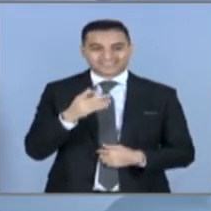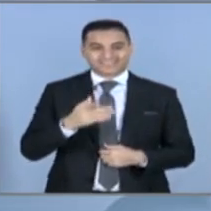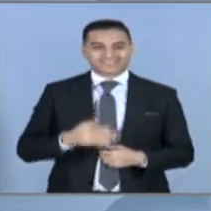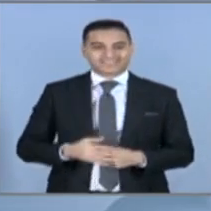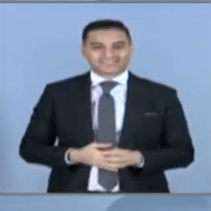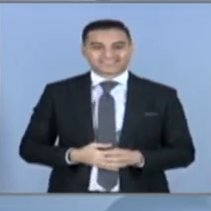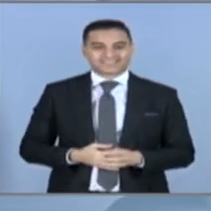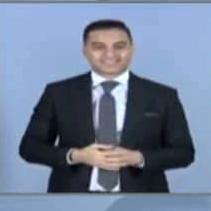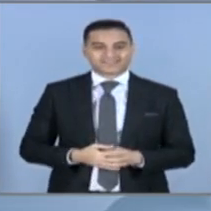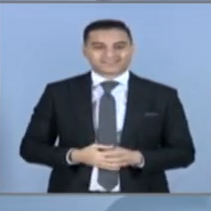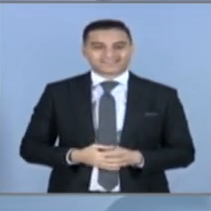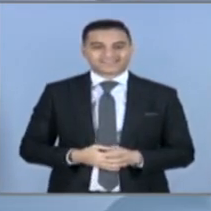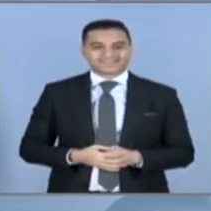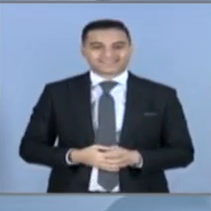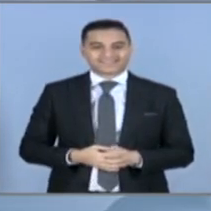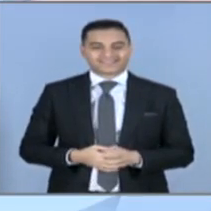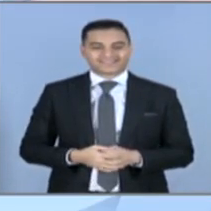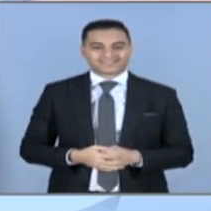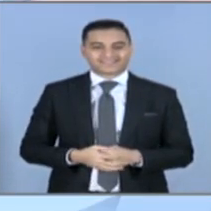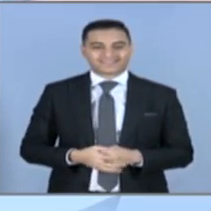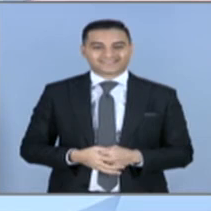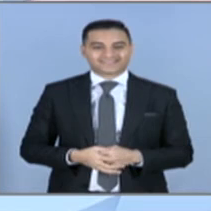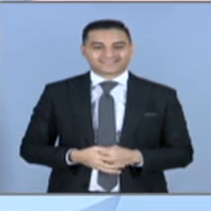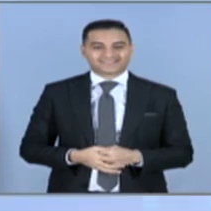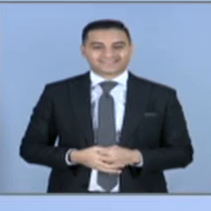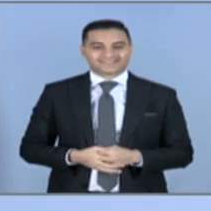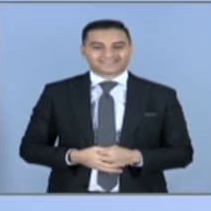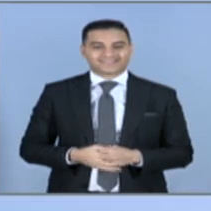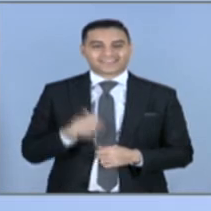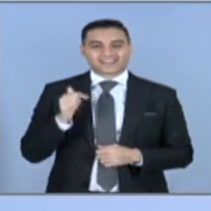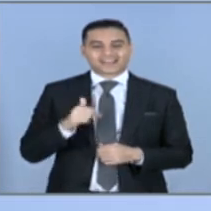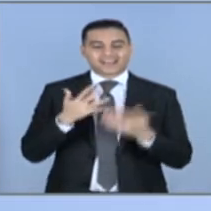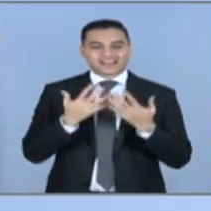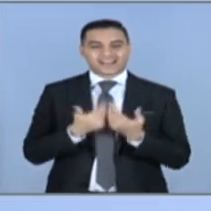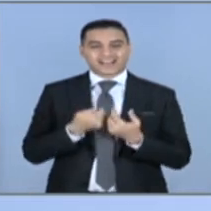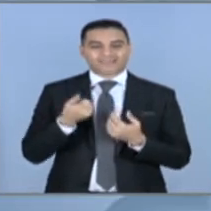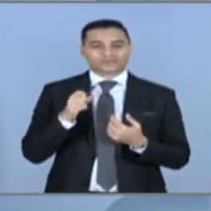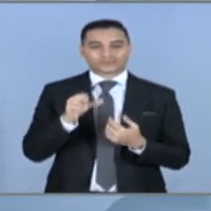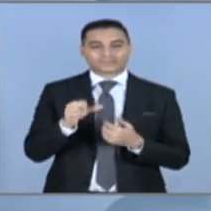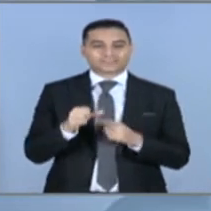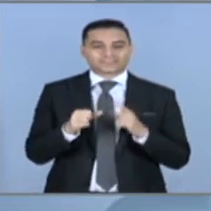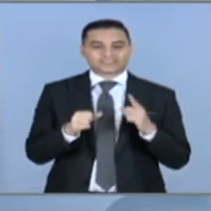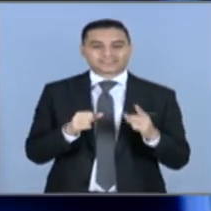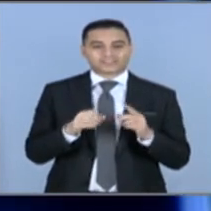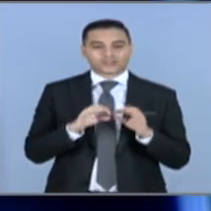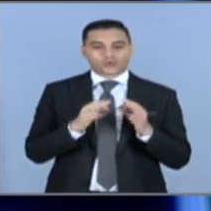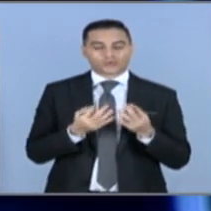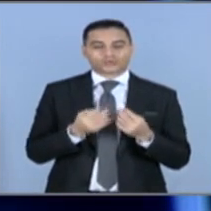مواصلين يعني. ايوه هي دي مصر يا عبله، هو قاعدين في الطياره عبله مش كده. النتيجه 95 عائله